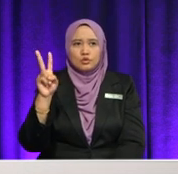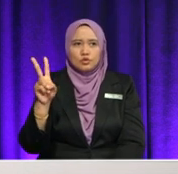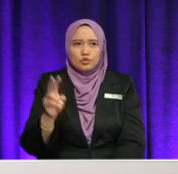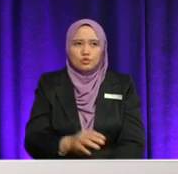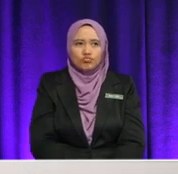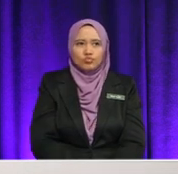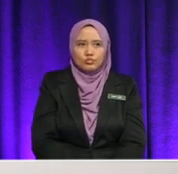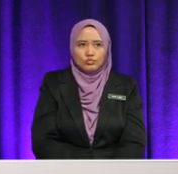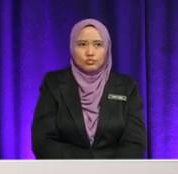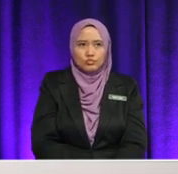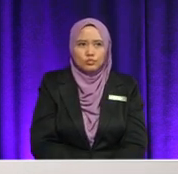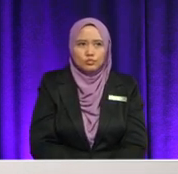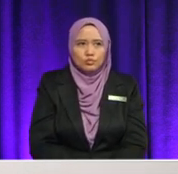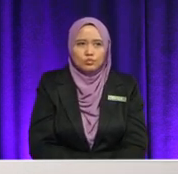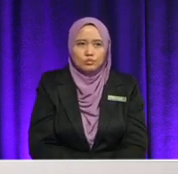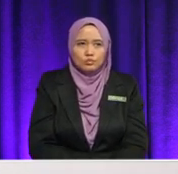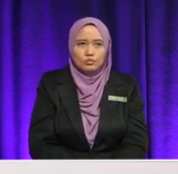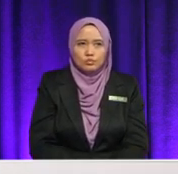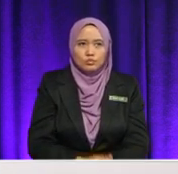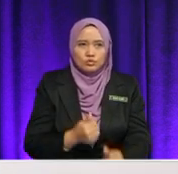ini adalah undang-undang